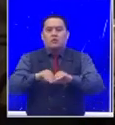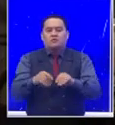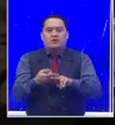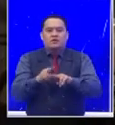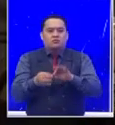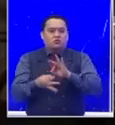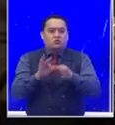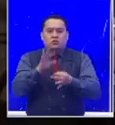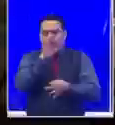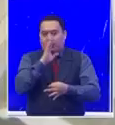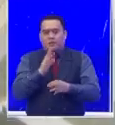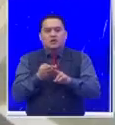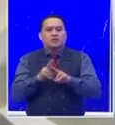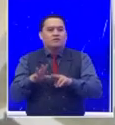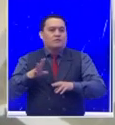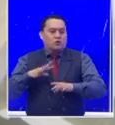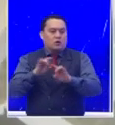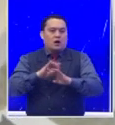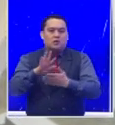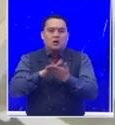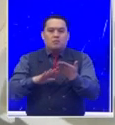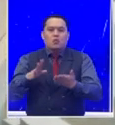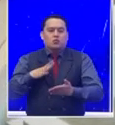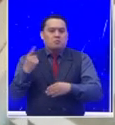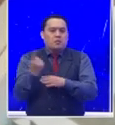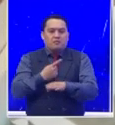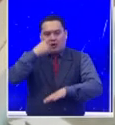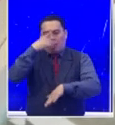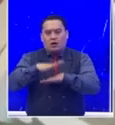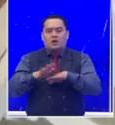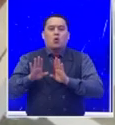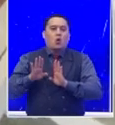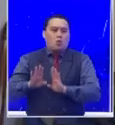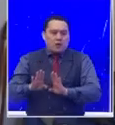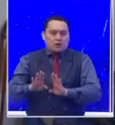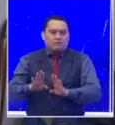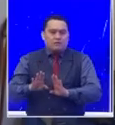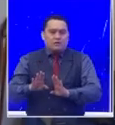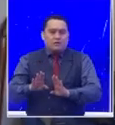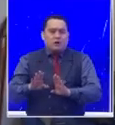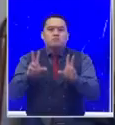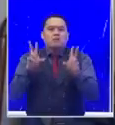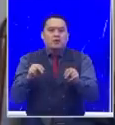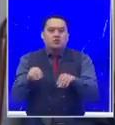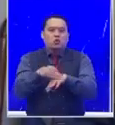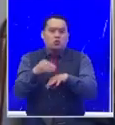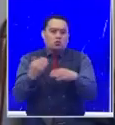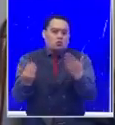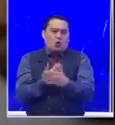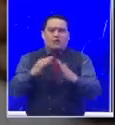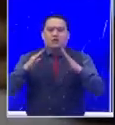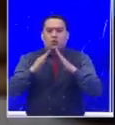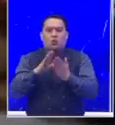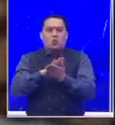этот сложный период, рассказывает Людмила. Тогда, будучи первым заместителем акима области, Амандык Баталов пообещал супругам новый дом,